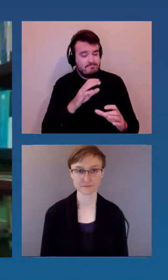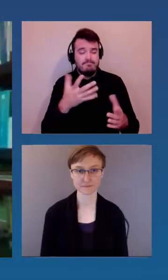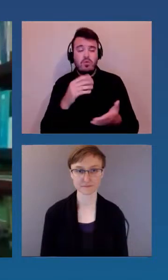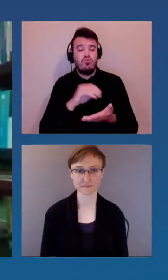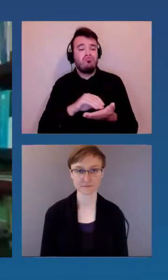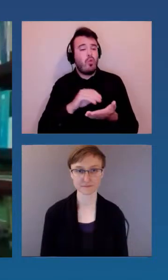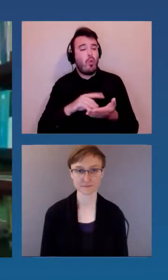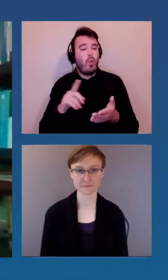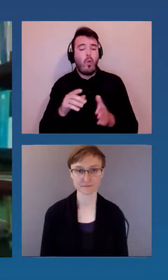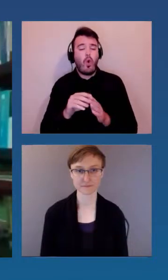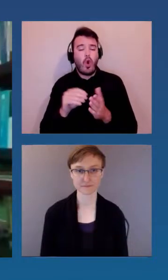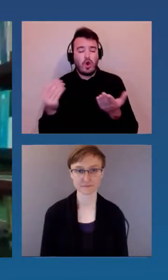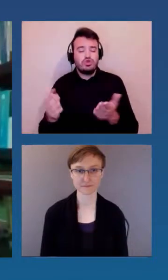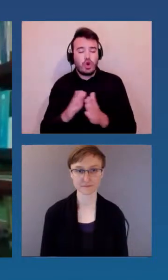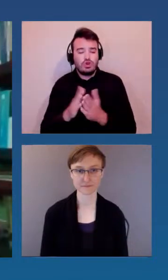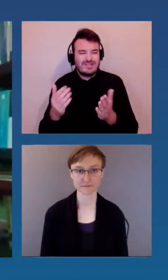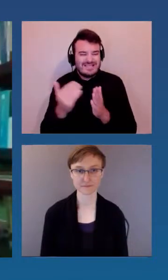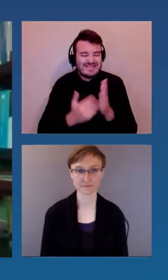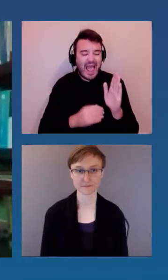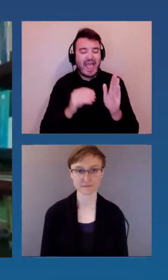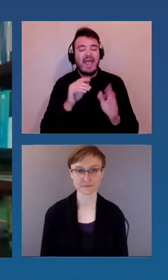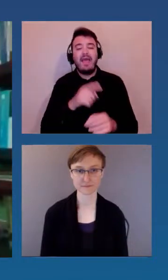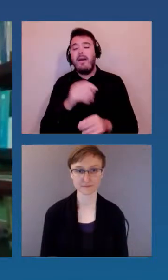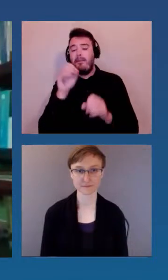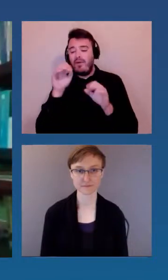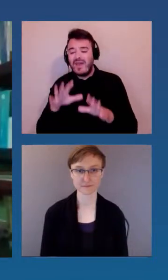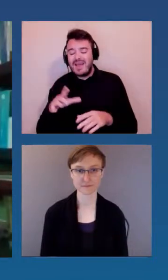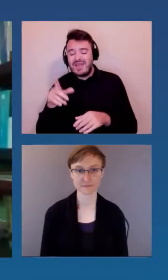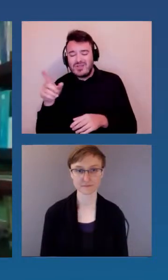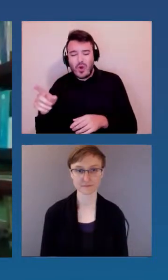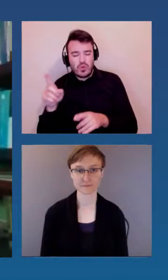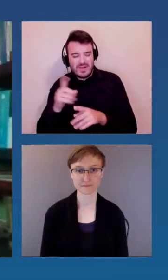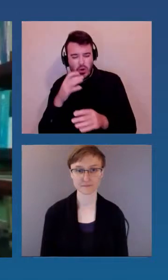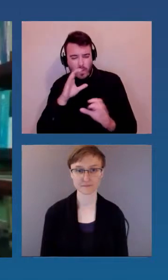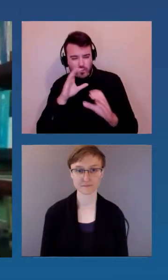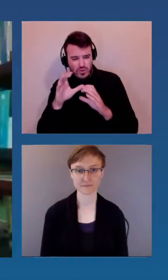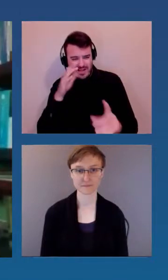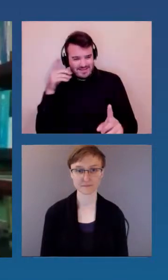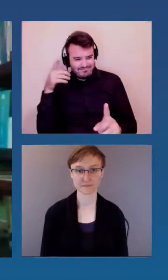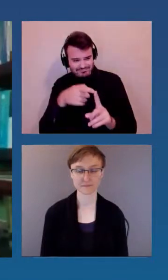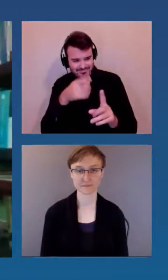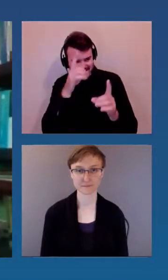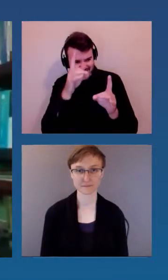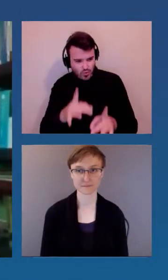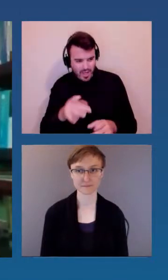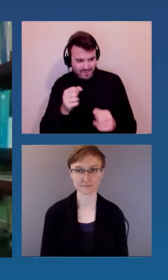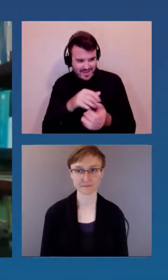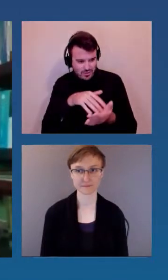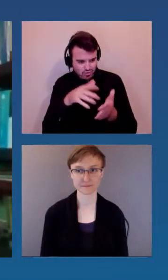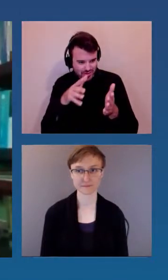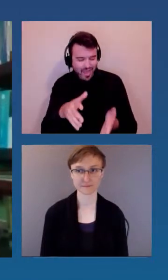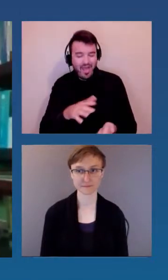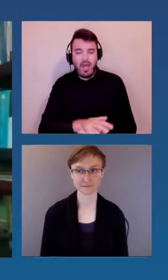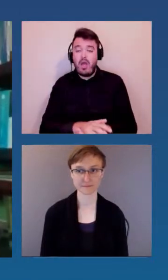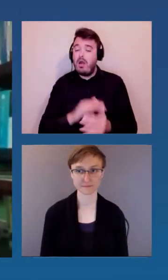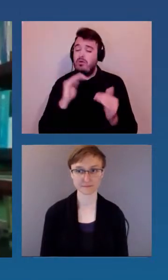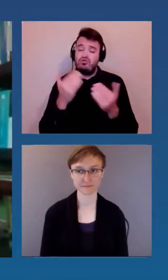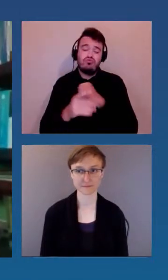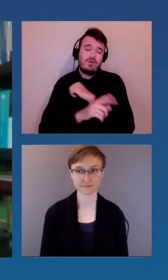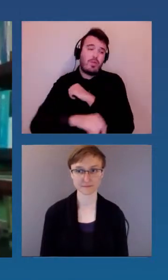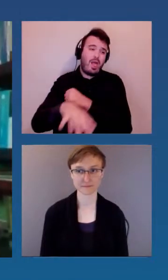à l'horaire. Donc, nous, ça nous permet de faire les suivis et au besoin de communiquer avec Santé publique ou que